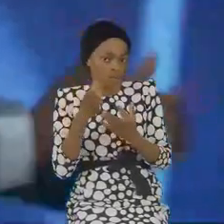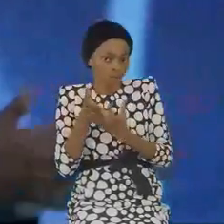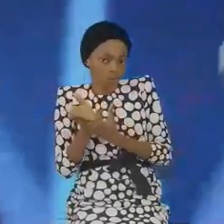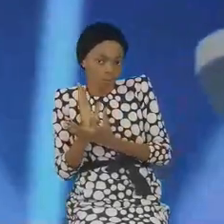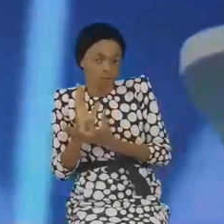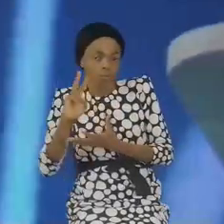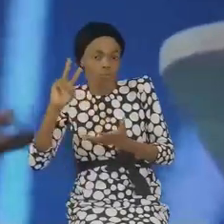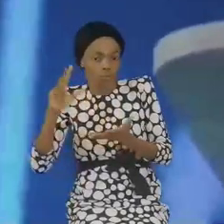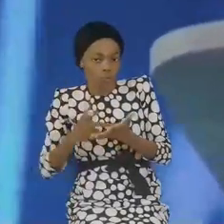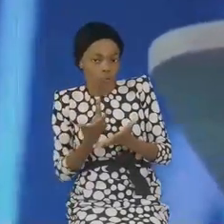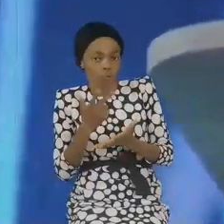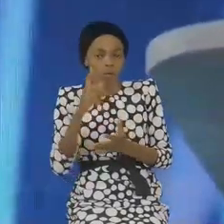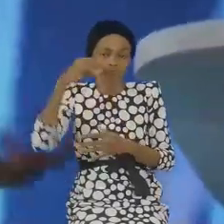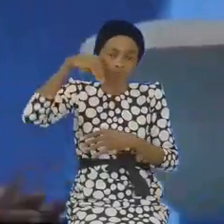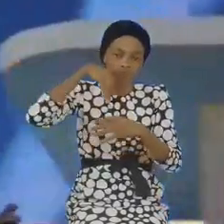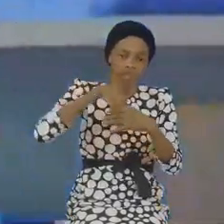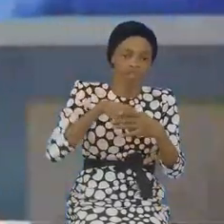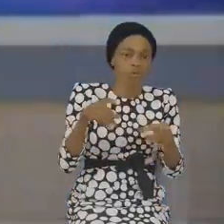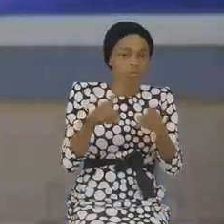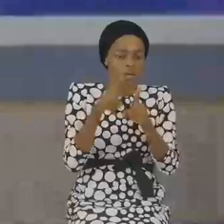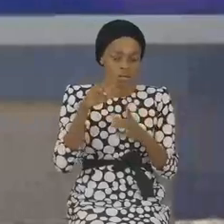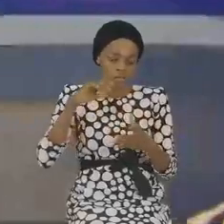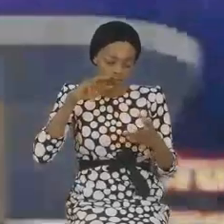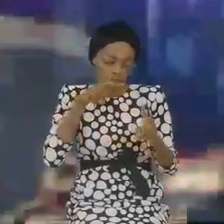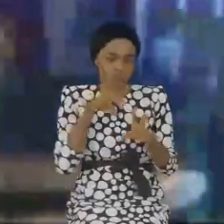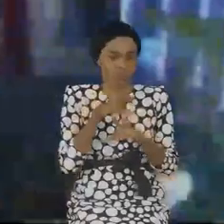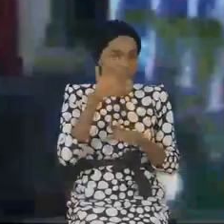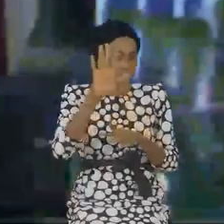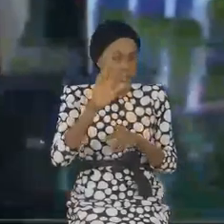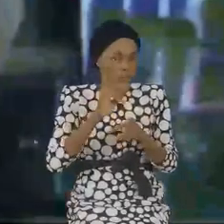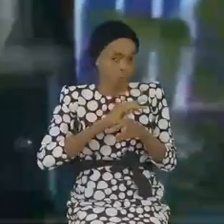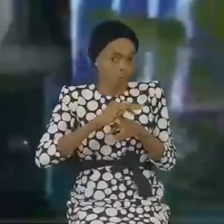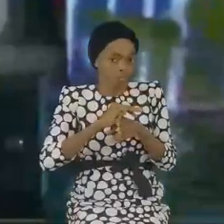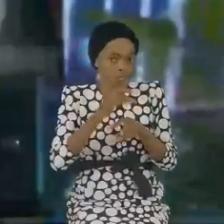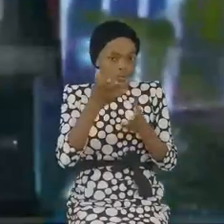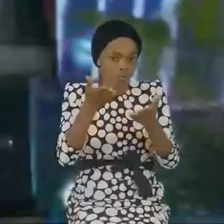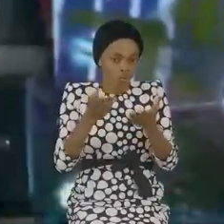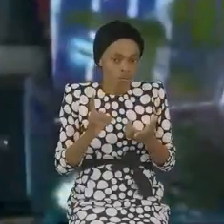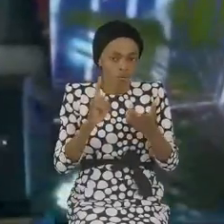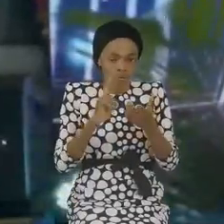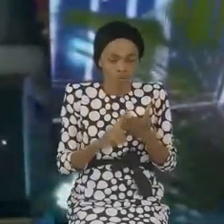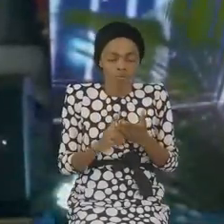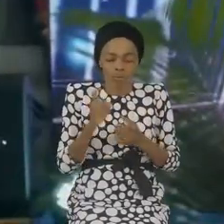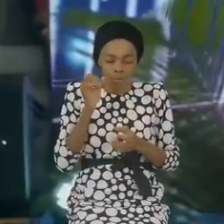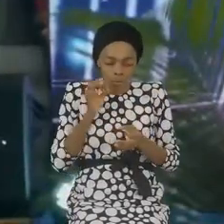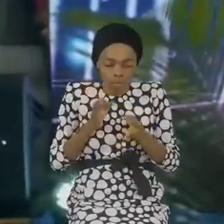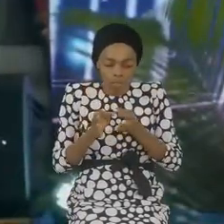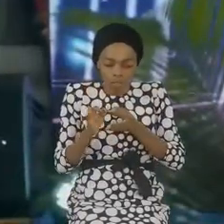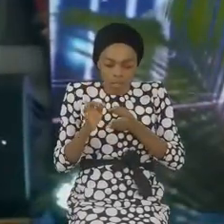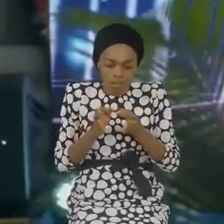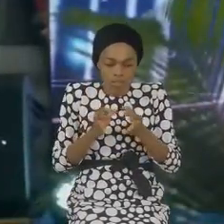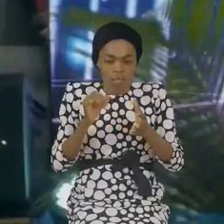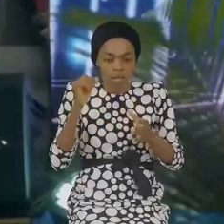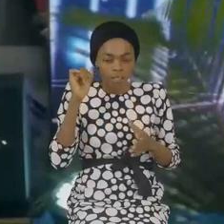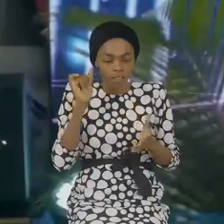conduit dans le désert, et ensuite, fait venir dans. Quand vous considérez votre ministère, vous devez donc mettre l'accent sur cela dans votre